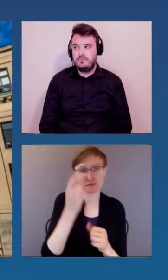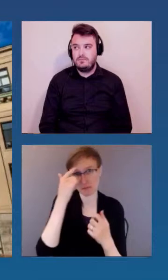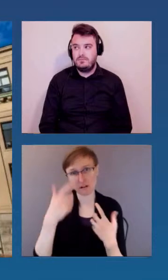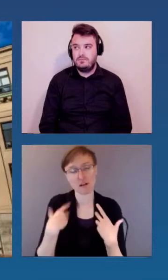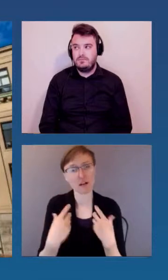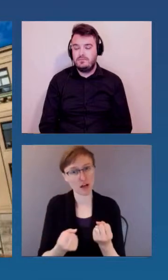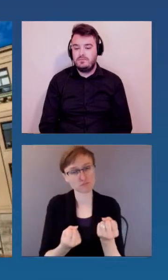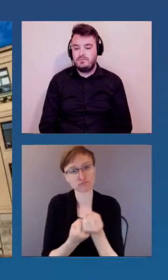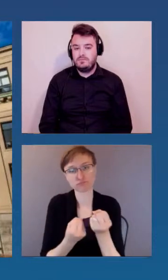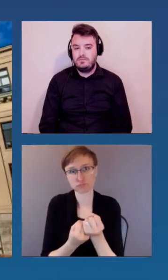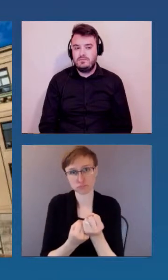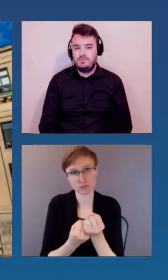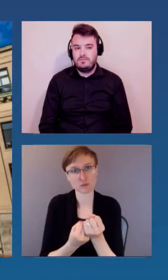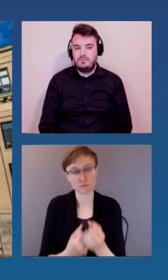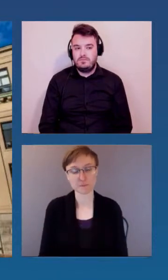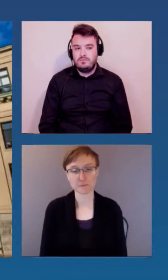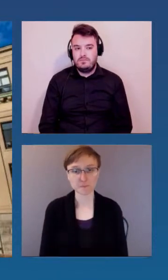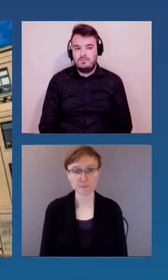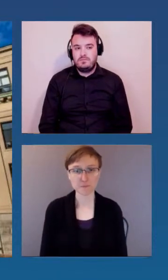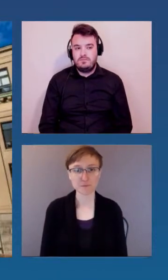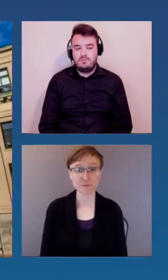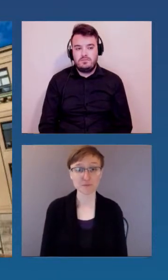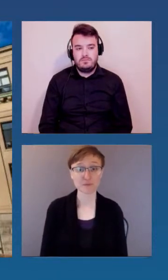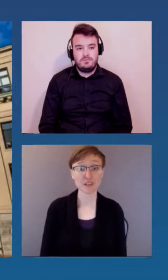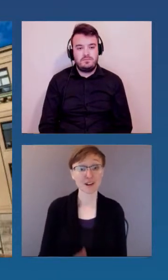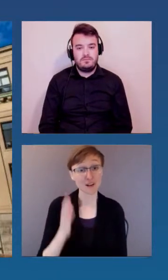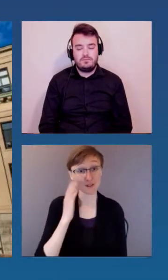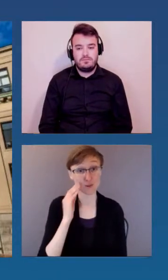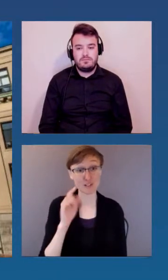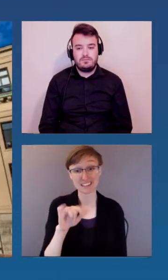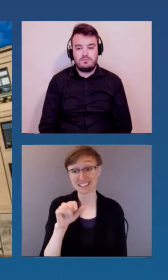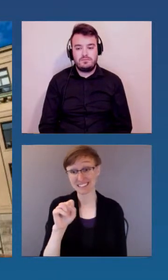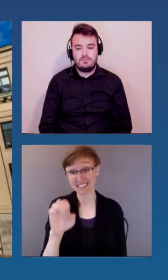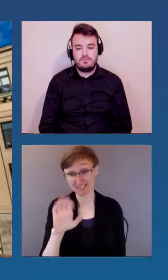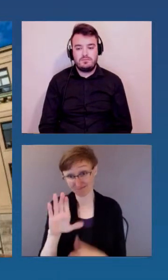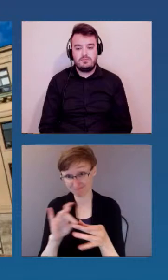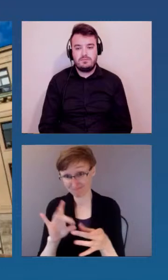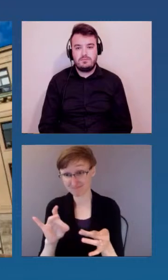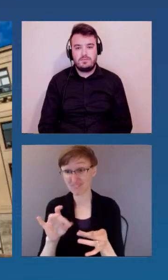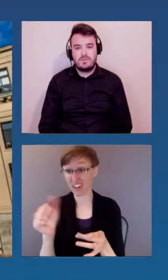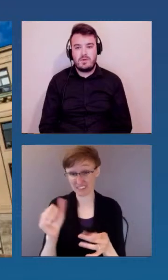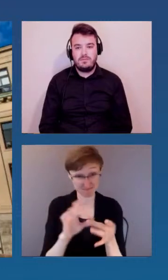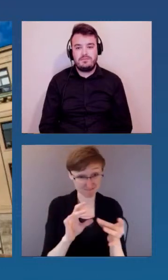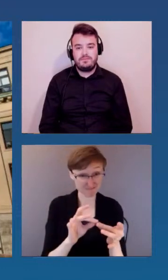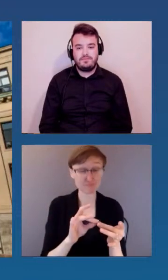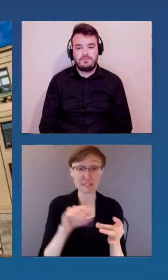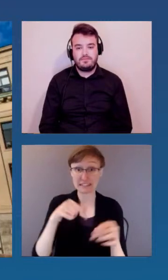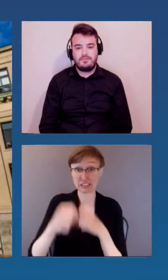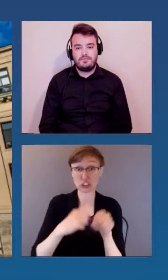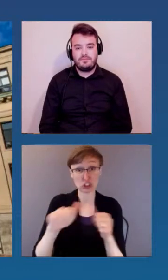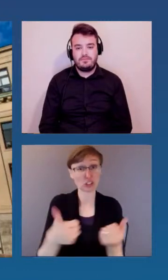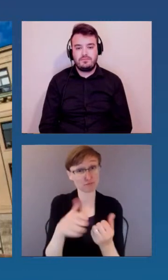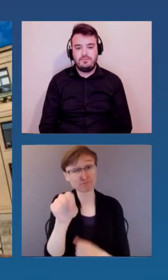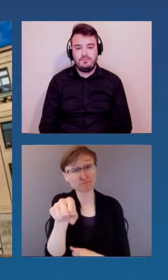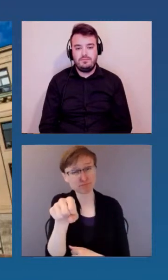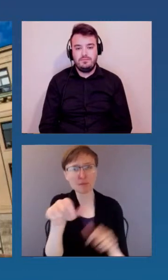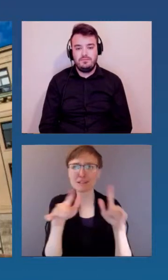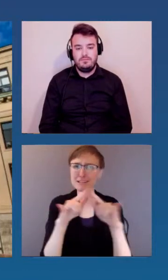conseillers, counselors in mental health who will be available day after day after day. And there will